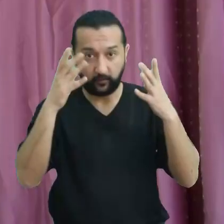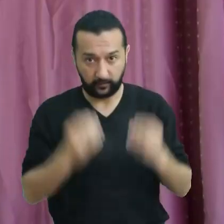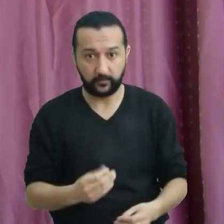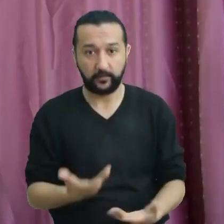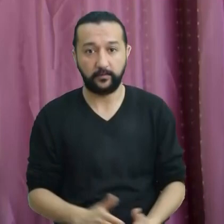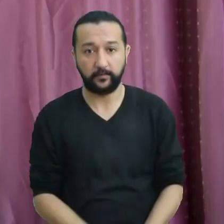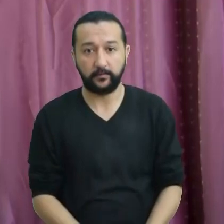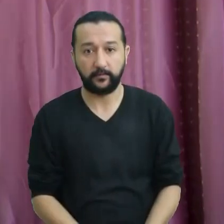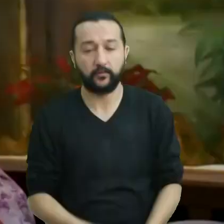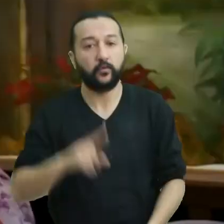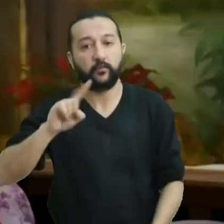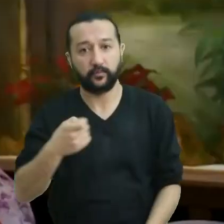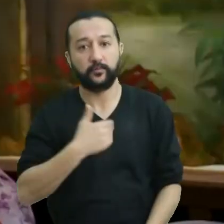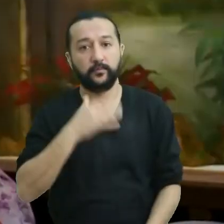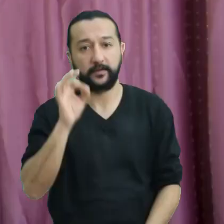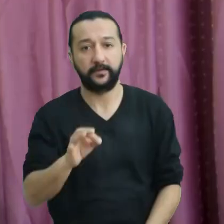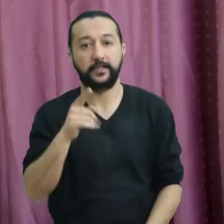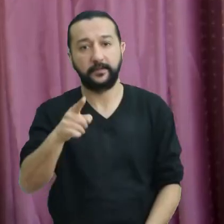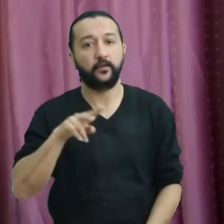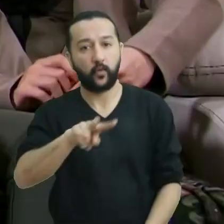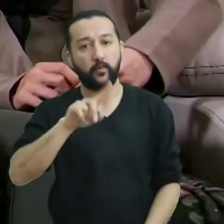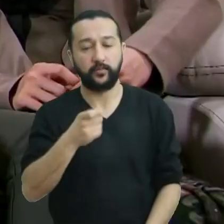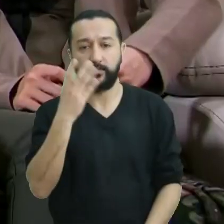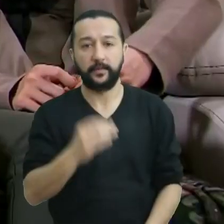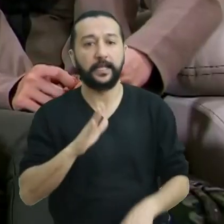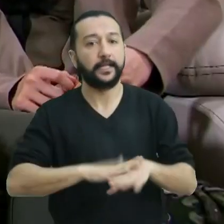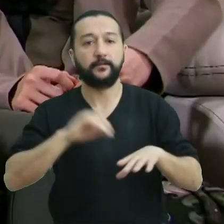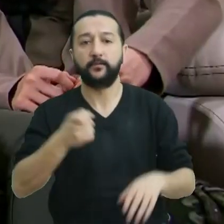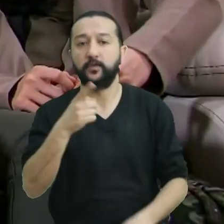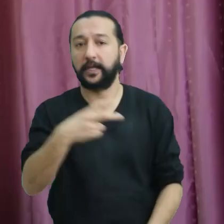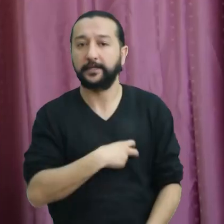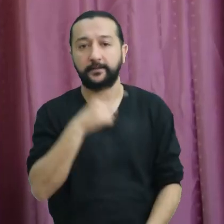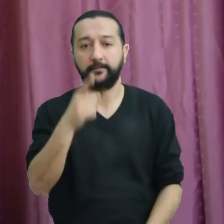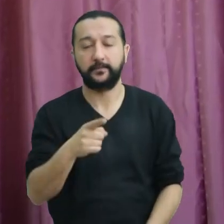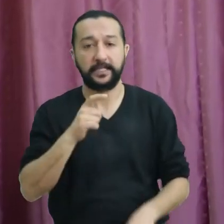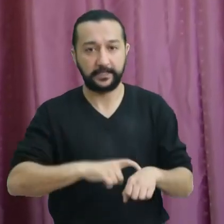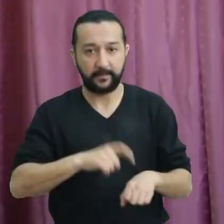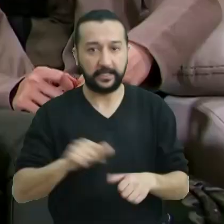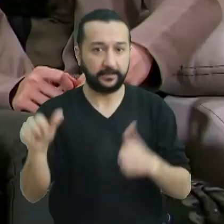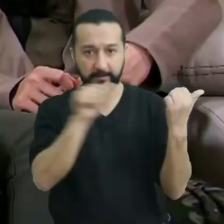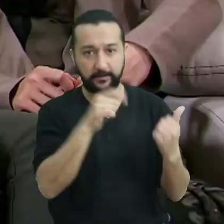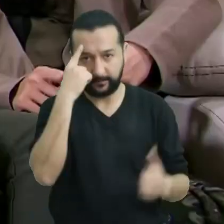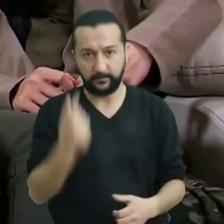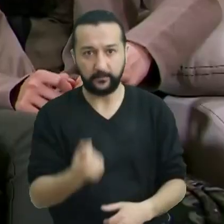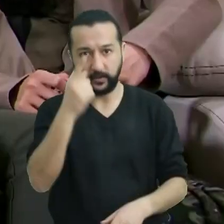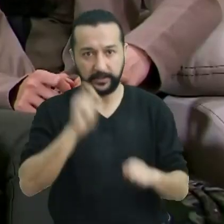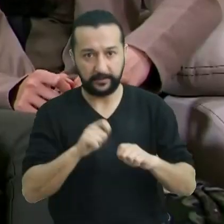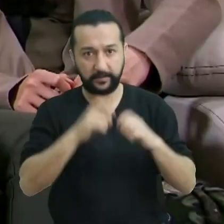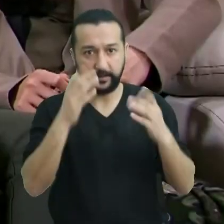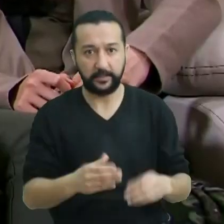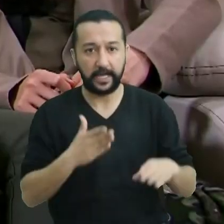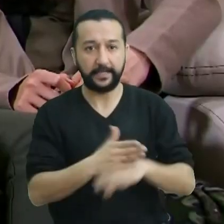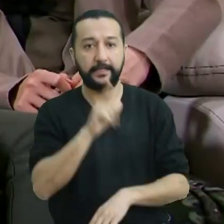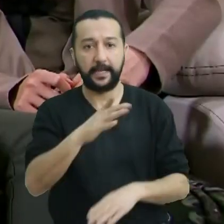çektirecek? Buldum. Çare bu. Nasıl buldun aşkım ya? Zaman makinesi mi icat edeceğiz?